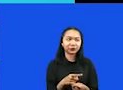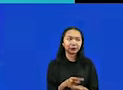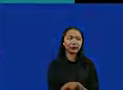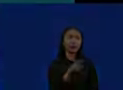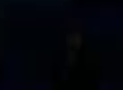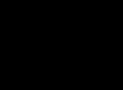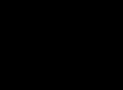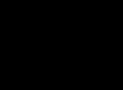ini